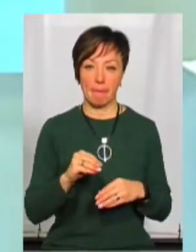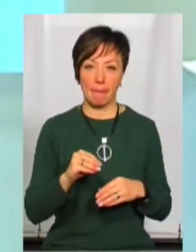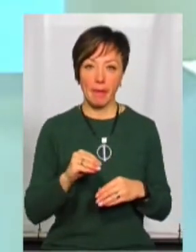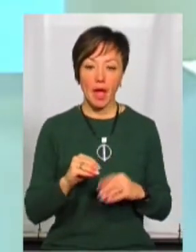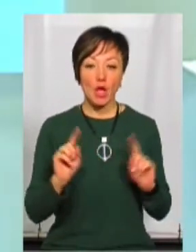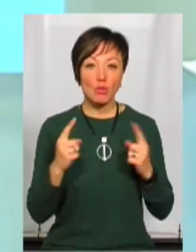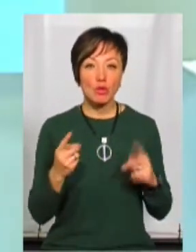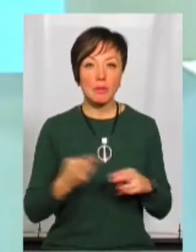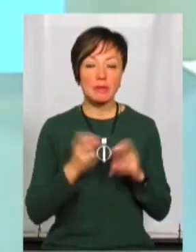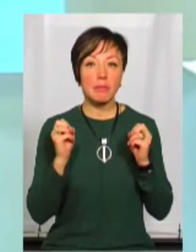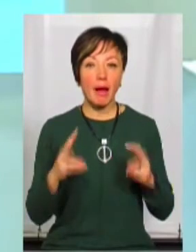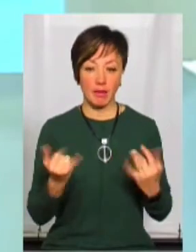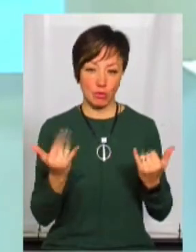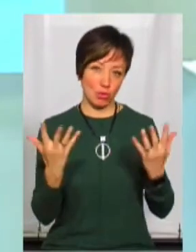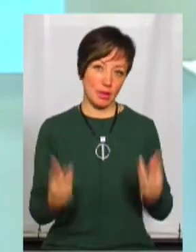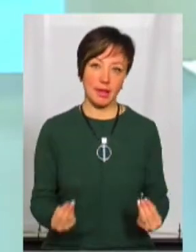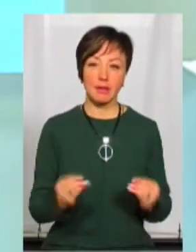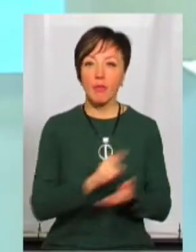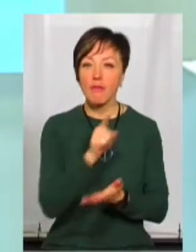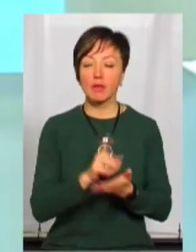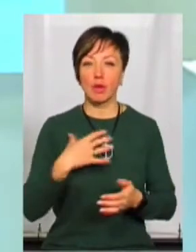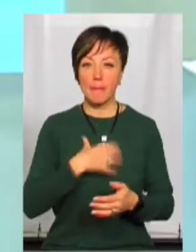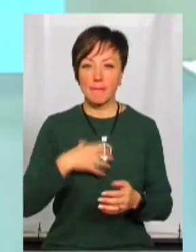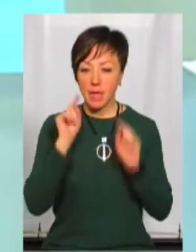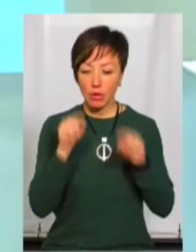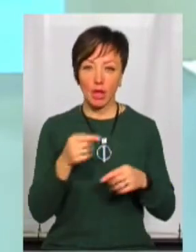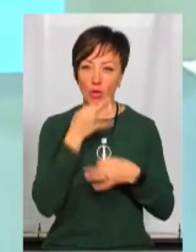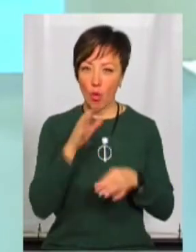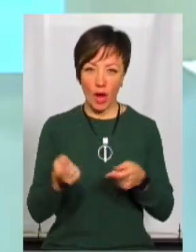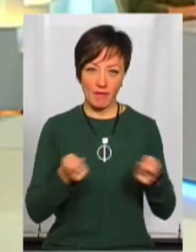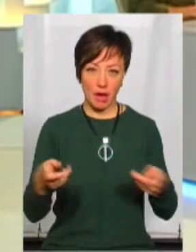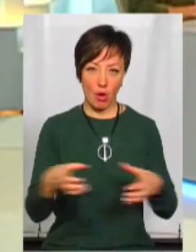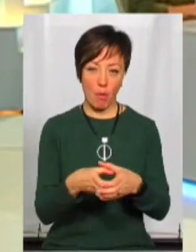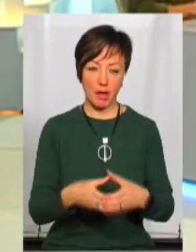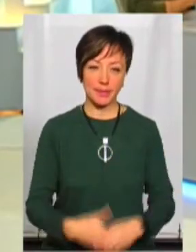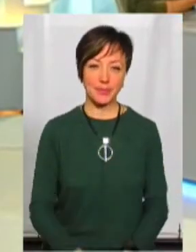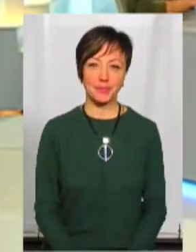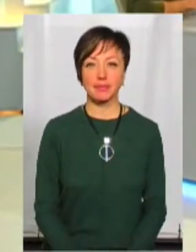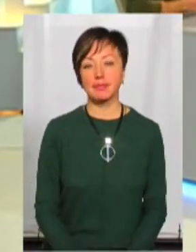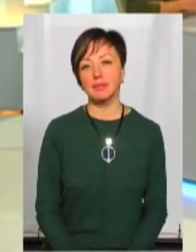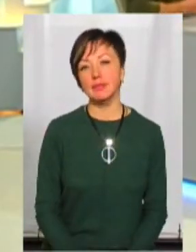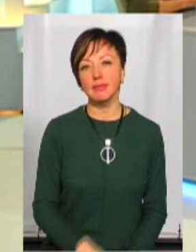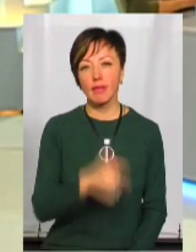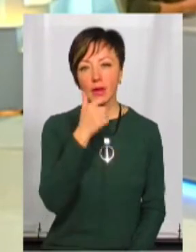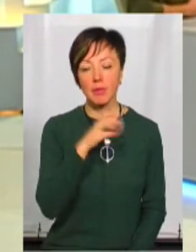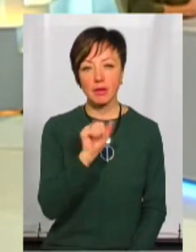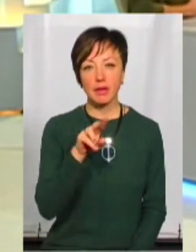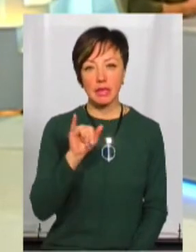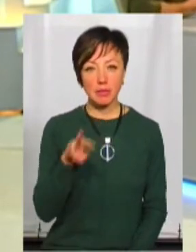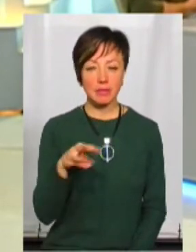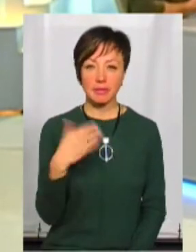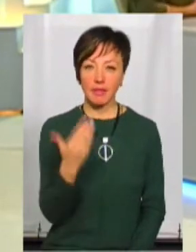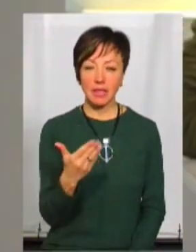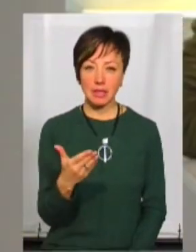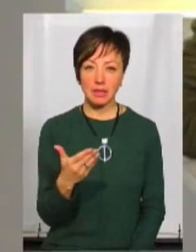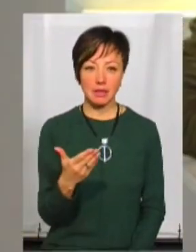що безпека на сьогоднішній день – це повинен бути пріоритет для любого керівника громади. Пане Вадиме, це така ваша дуже